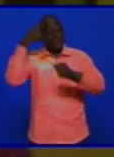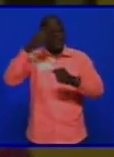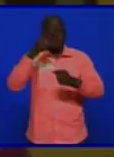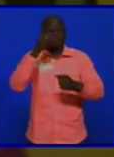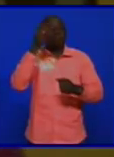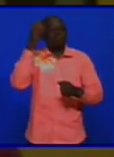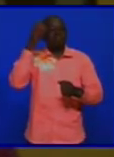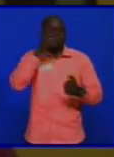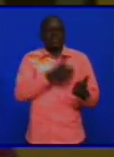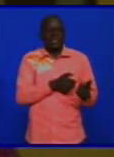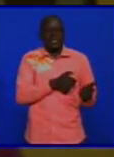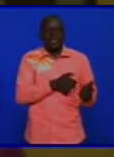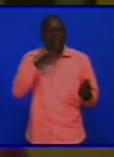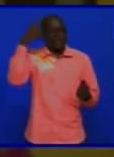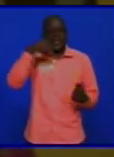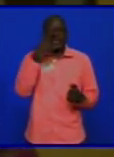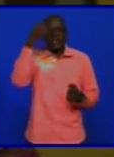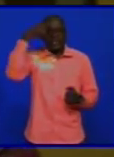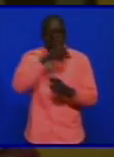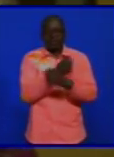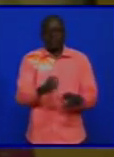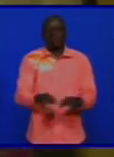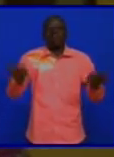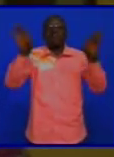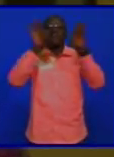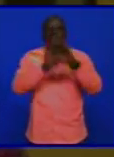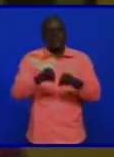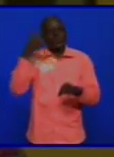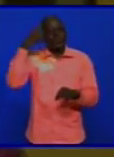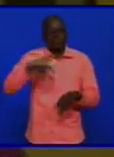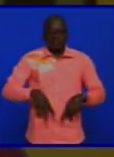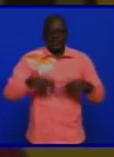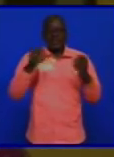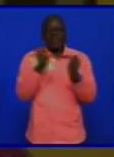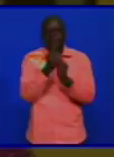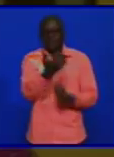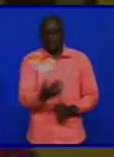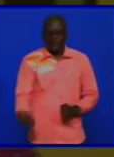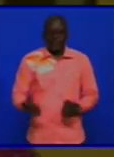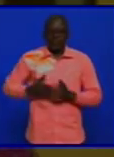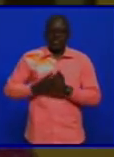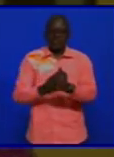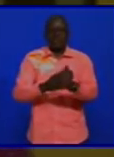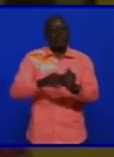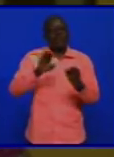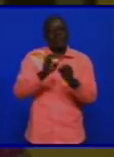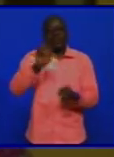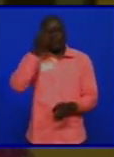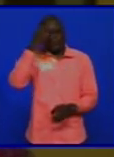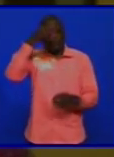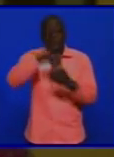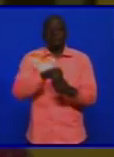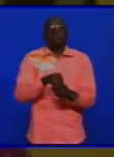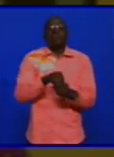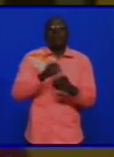est une intervention très importante pour la survie de l'enfant. Nous accompagnons le gouvernement dans ce cadre-là. Cette